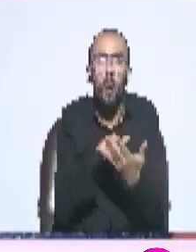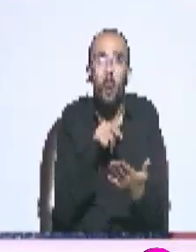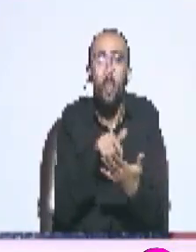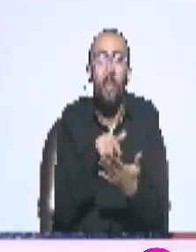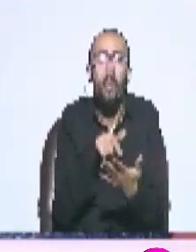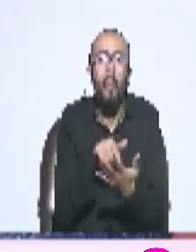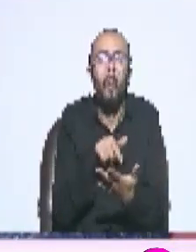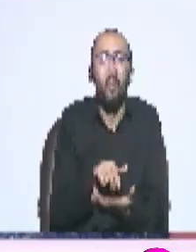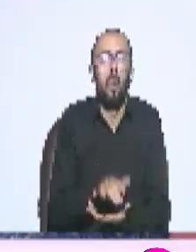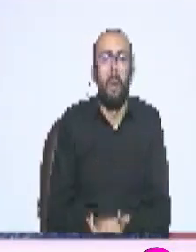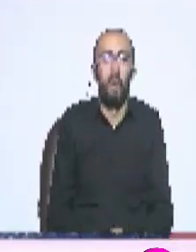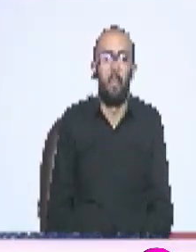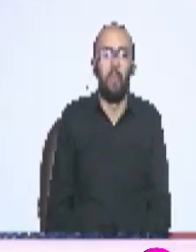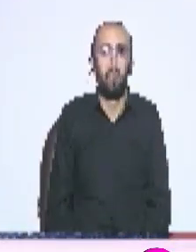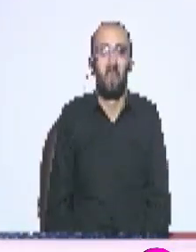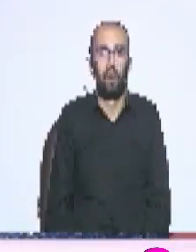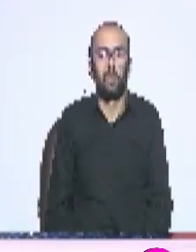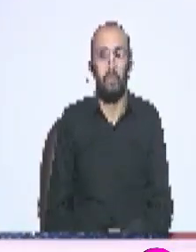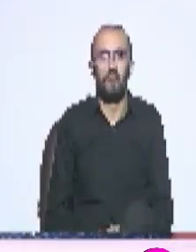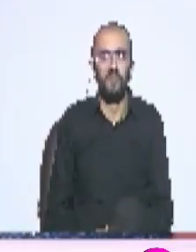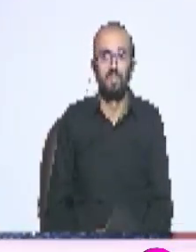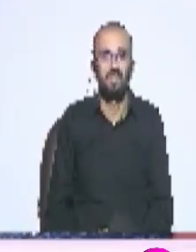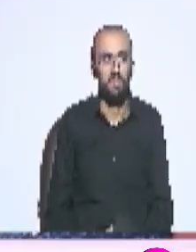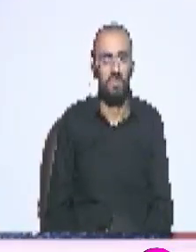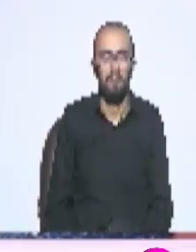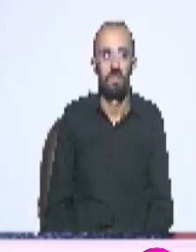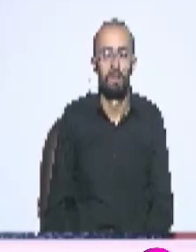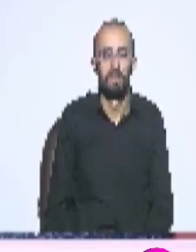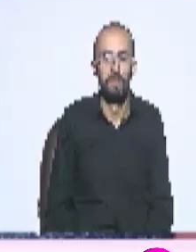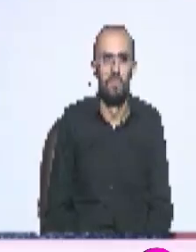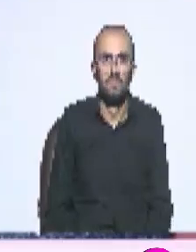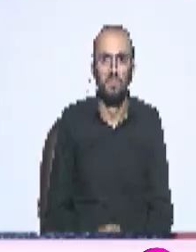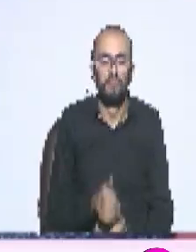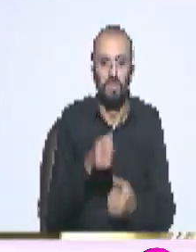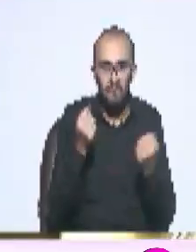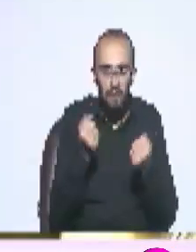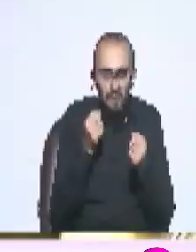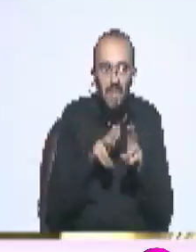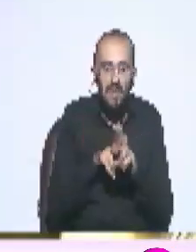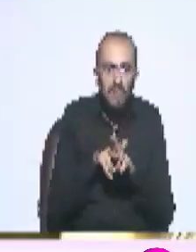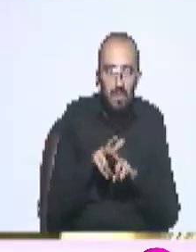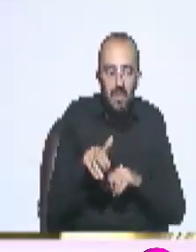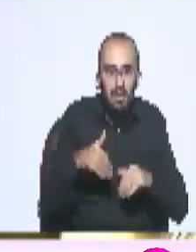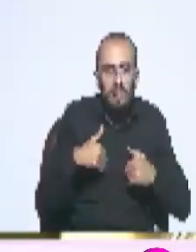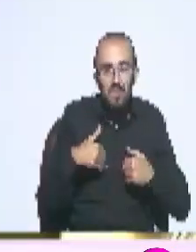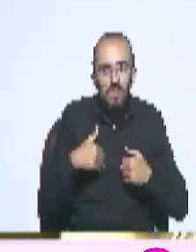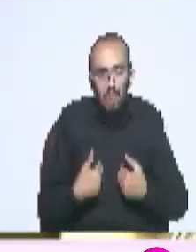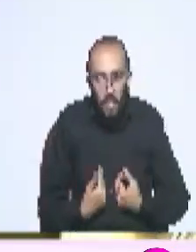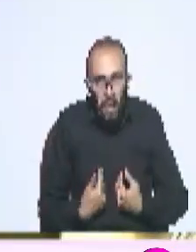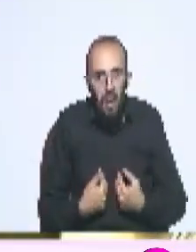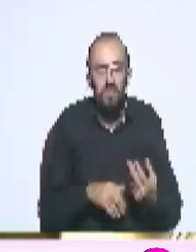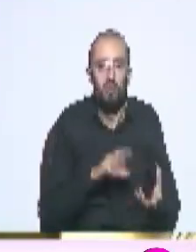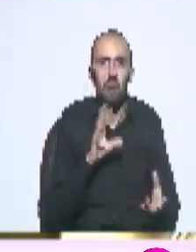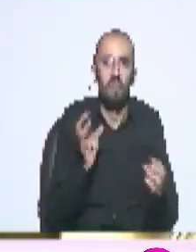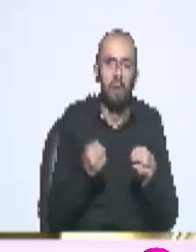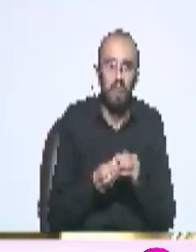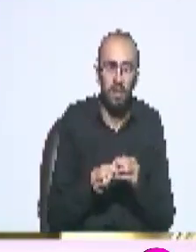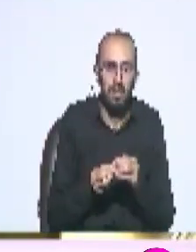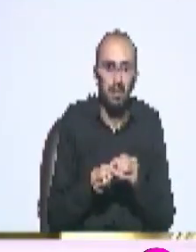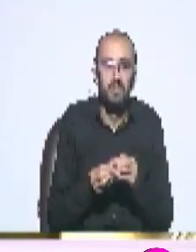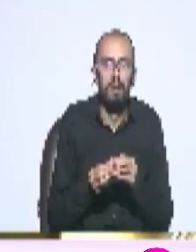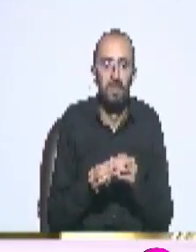اجه و ما فيش وقت مثلا انا خلاص انا هقعد امت كده انا بخلص ال بتتهد انام ما بقدرش اجع بقى للالتزام اه